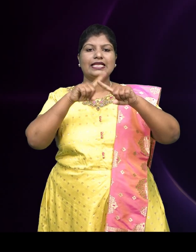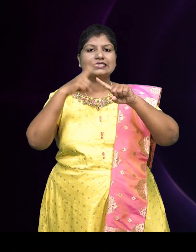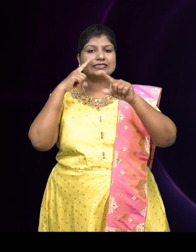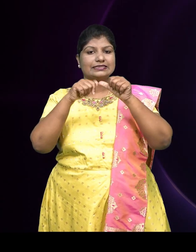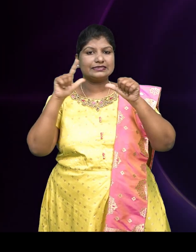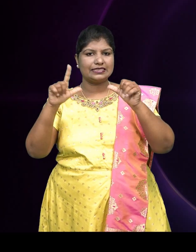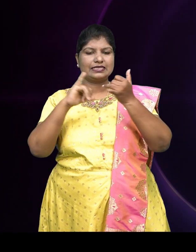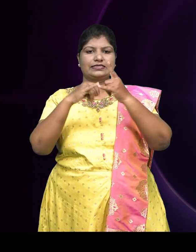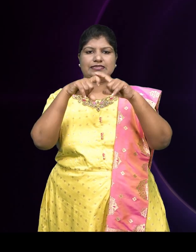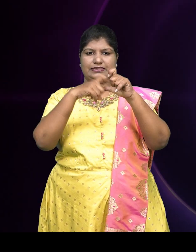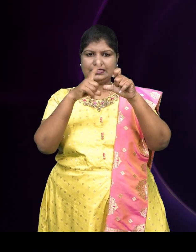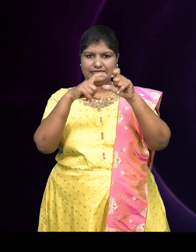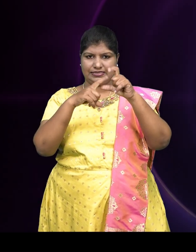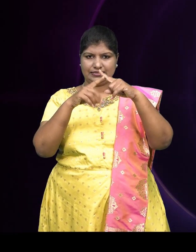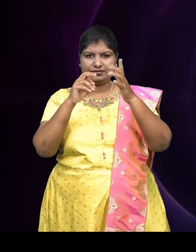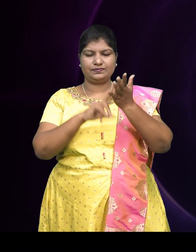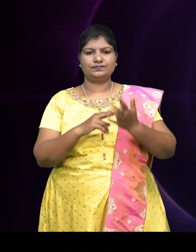अक्षीय कंकाल